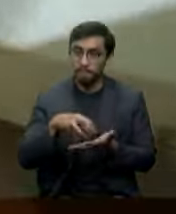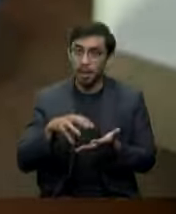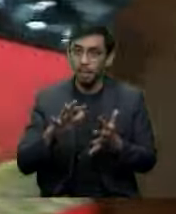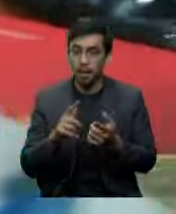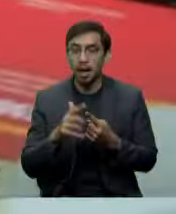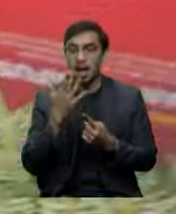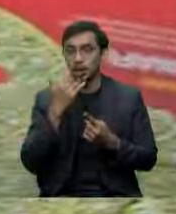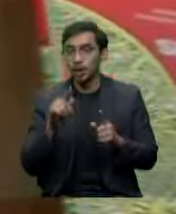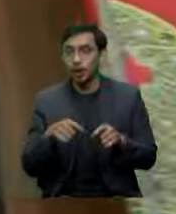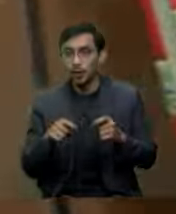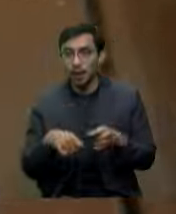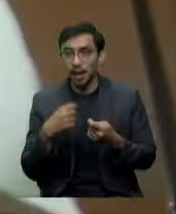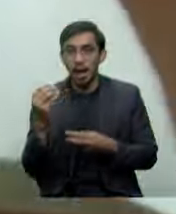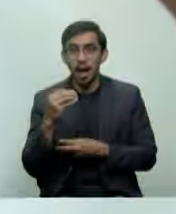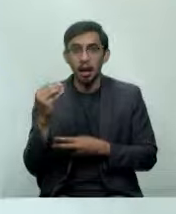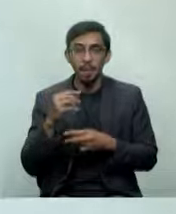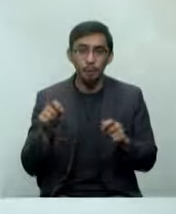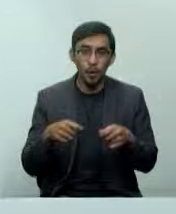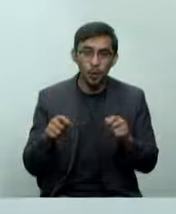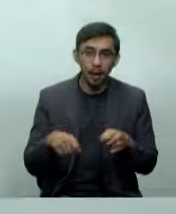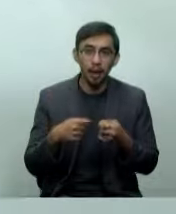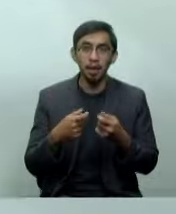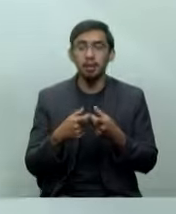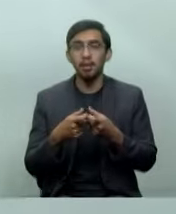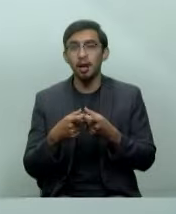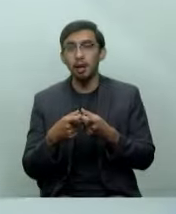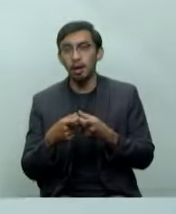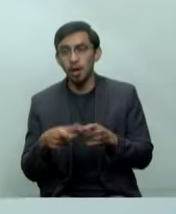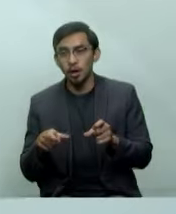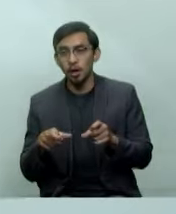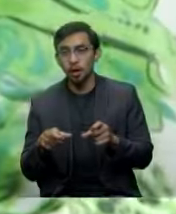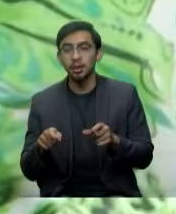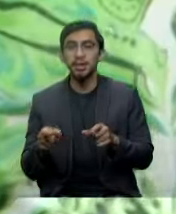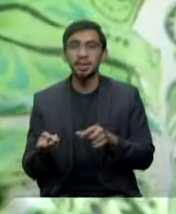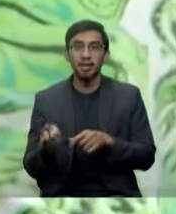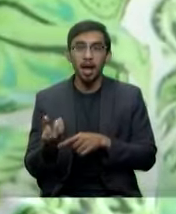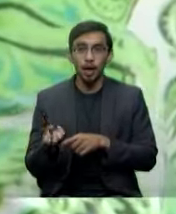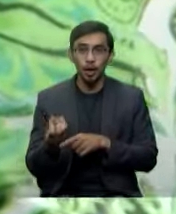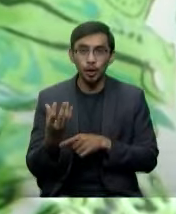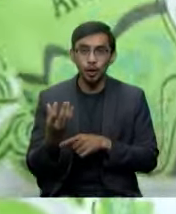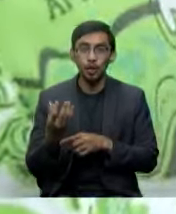goreng, ada ayam goreng, ada telur, ada sayur dan juga jeruk.